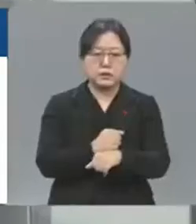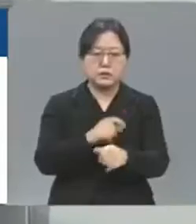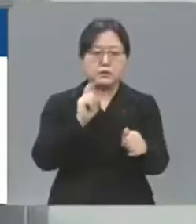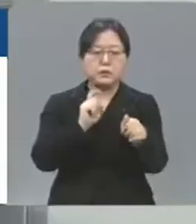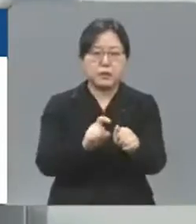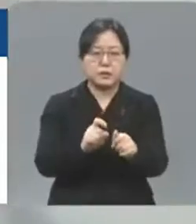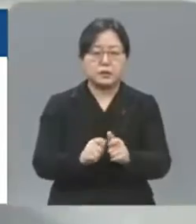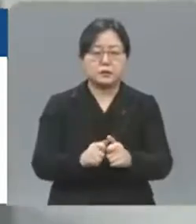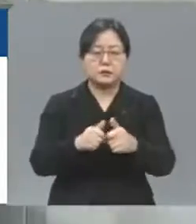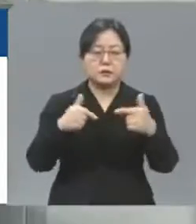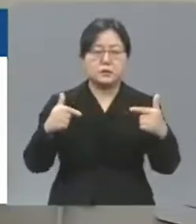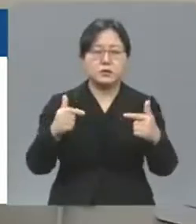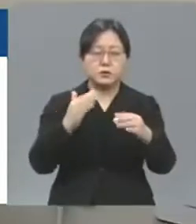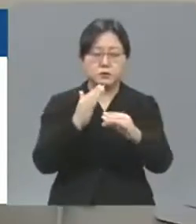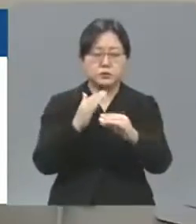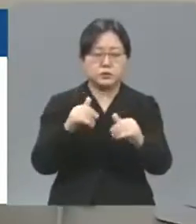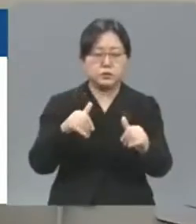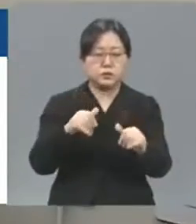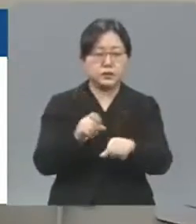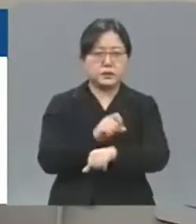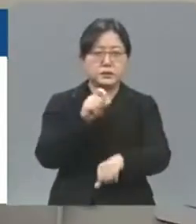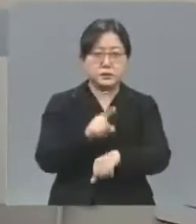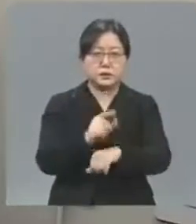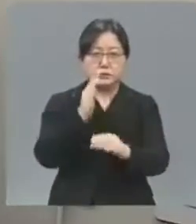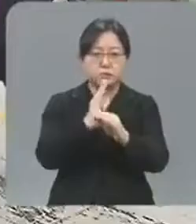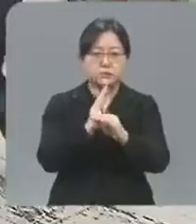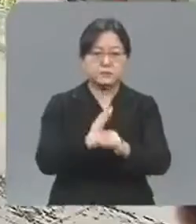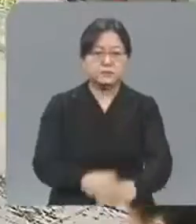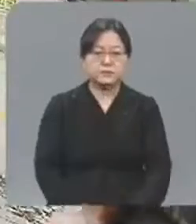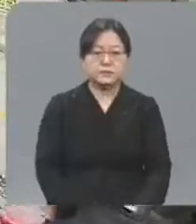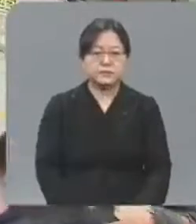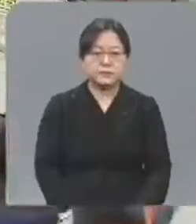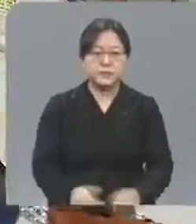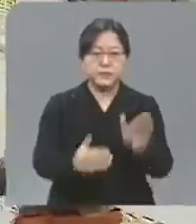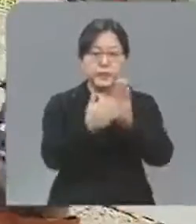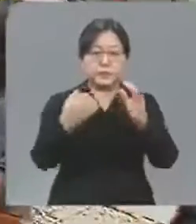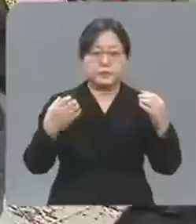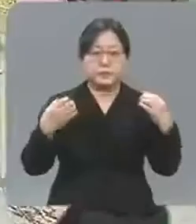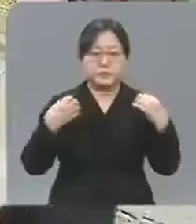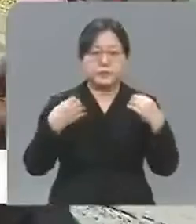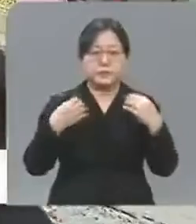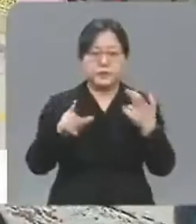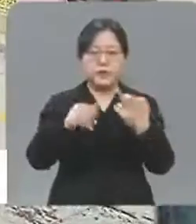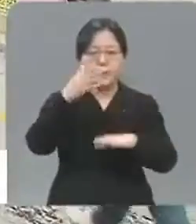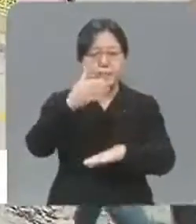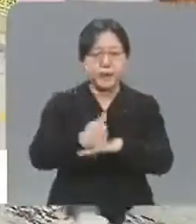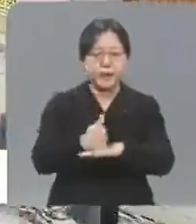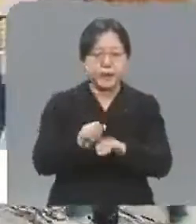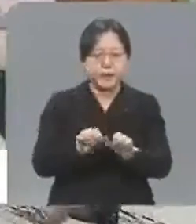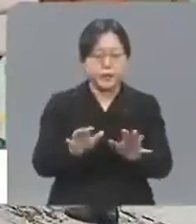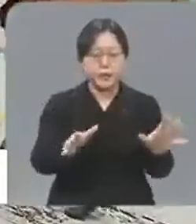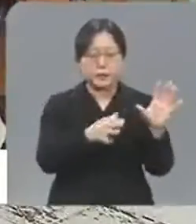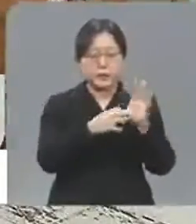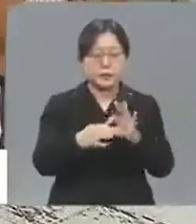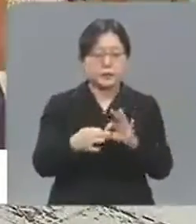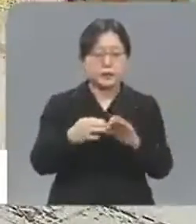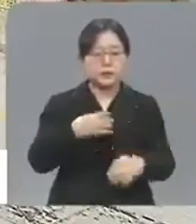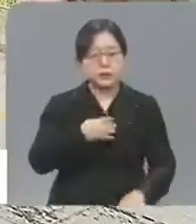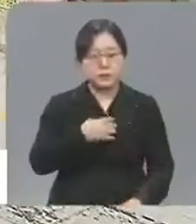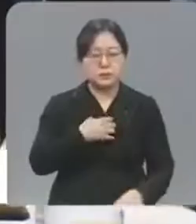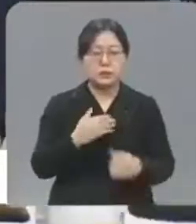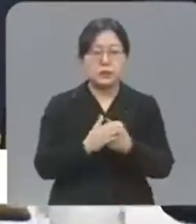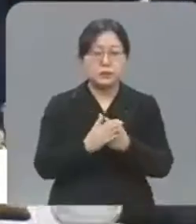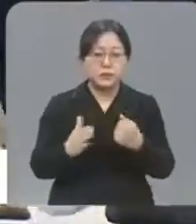흑인 자가 좀 들어가는 특징을 보이고 있습니다 방역당국은 연말을 맞아 확산 3각 후 집 것으로 우리 될